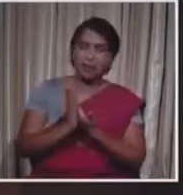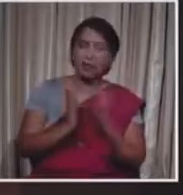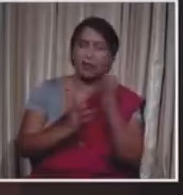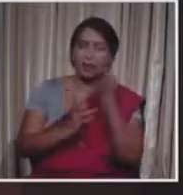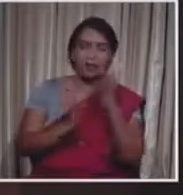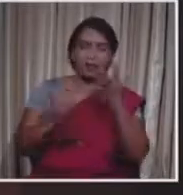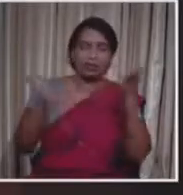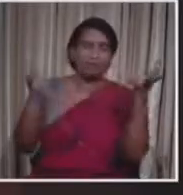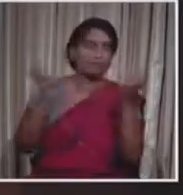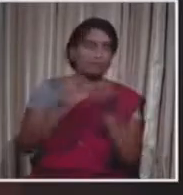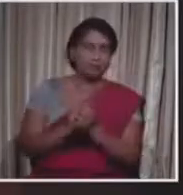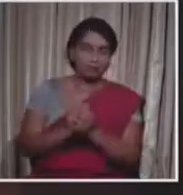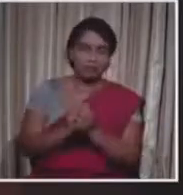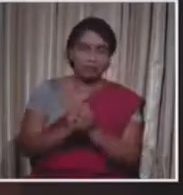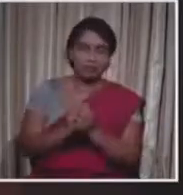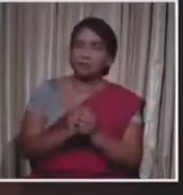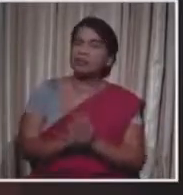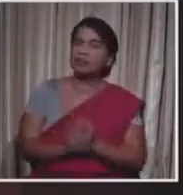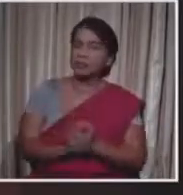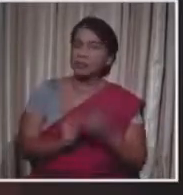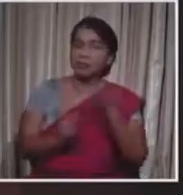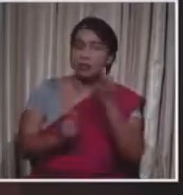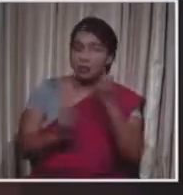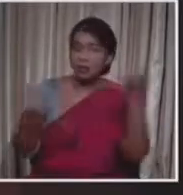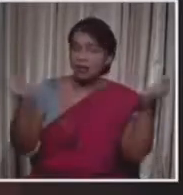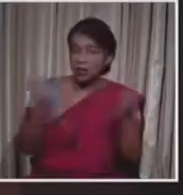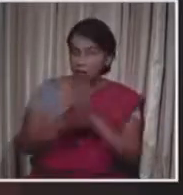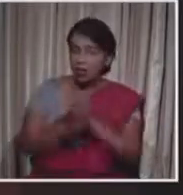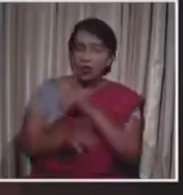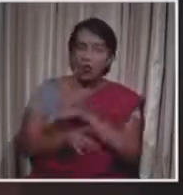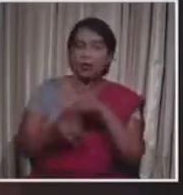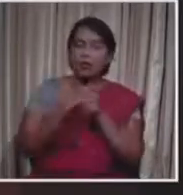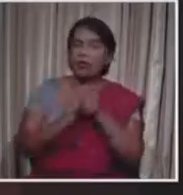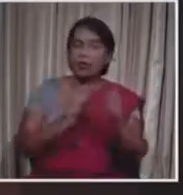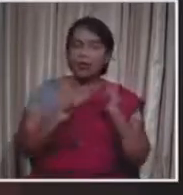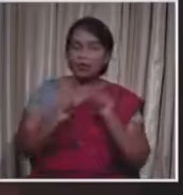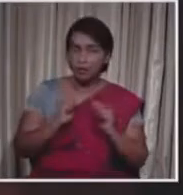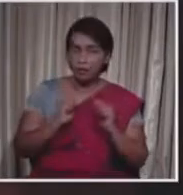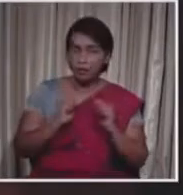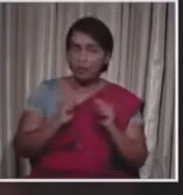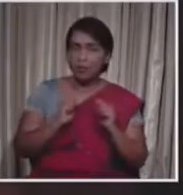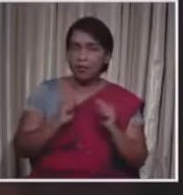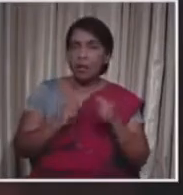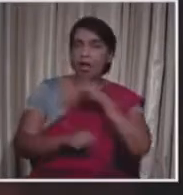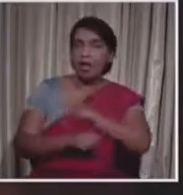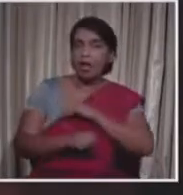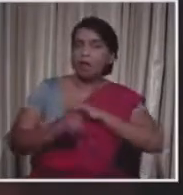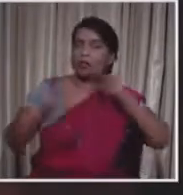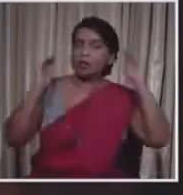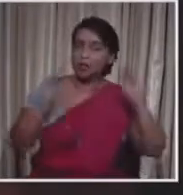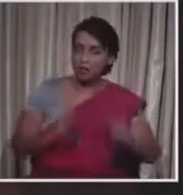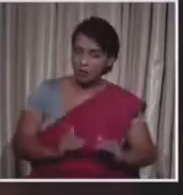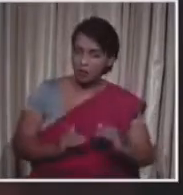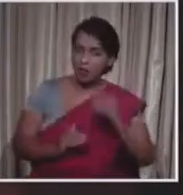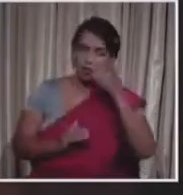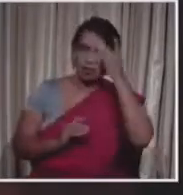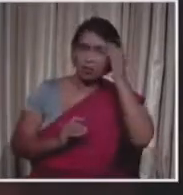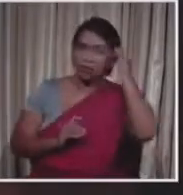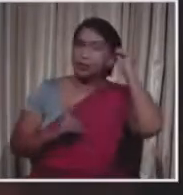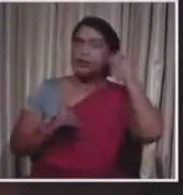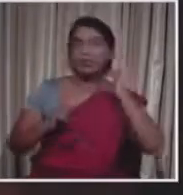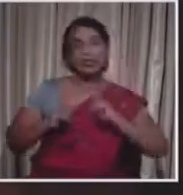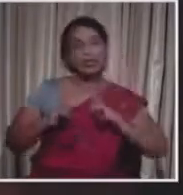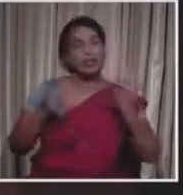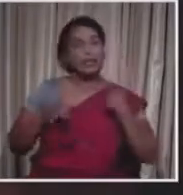ආර්ථිකයේ හකුලවනවා ආර්ථිකයේ හකුලනකොට මොකද වෙන්නේ ආදායම අඩු වෙනවා ජීවත්